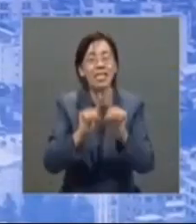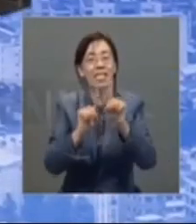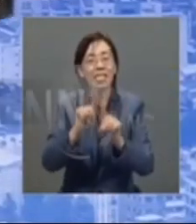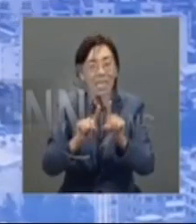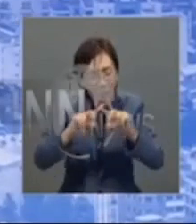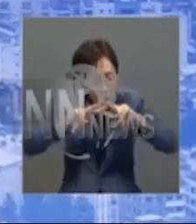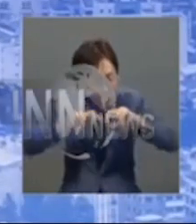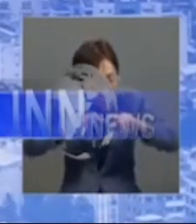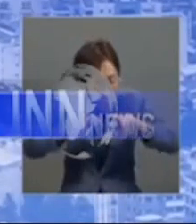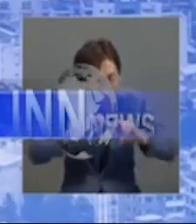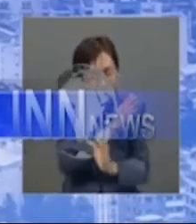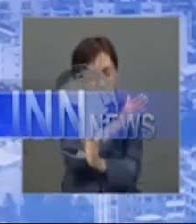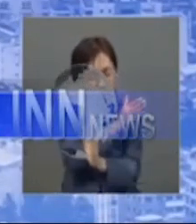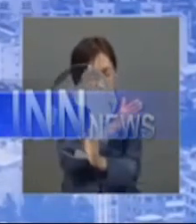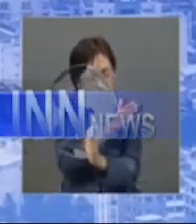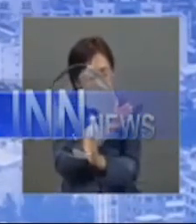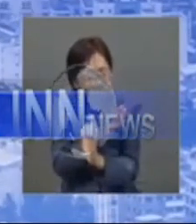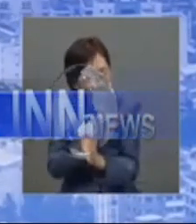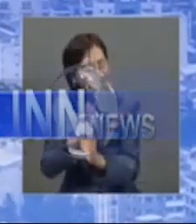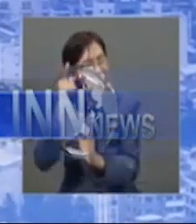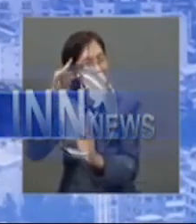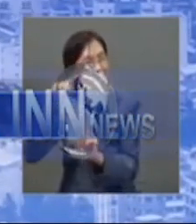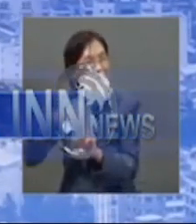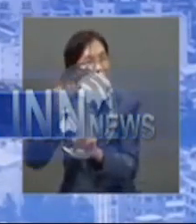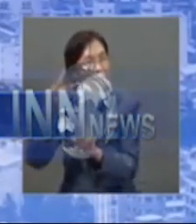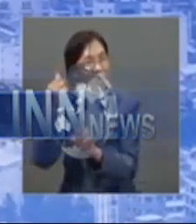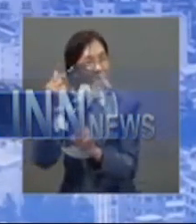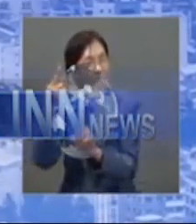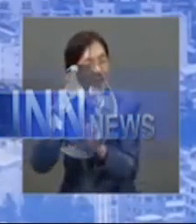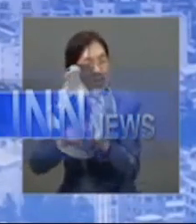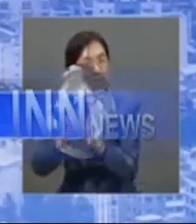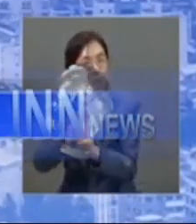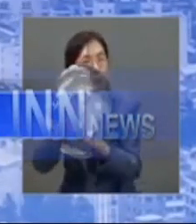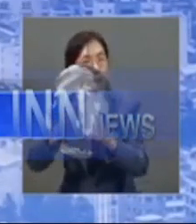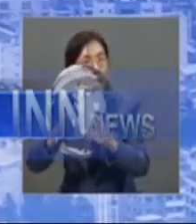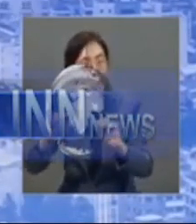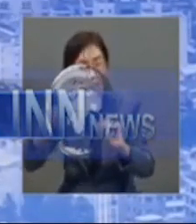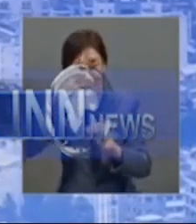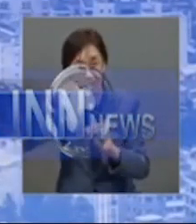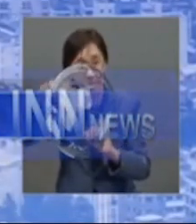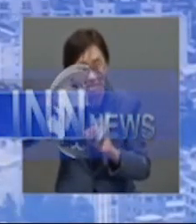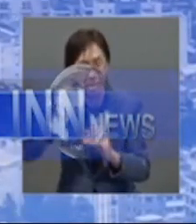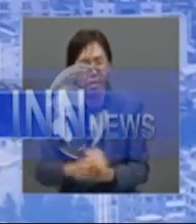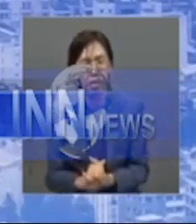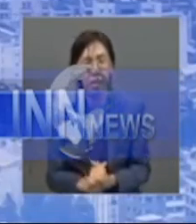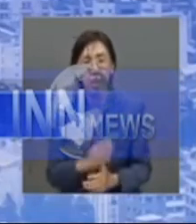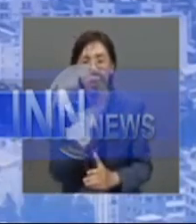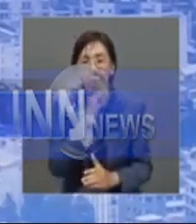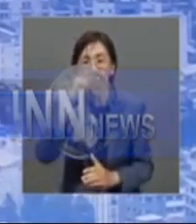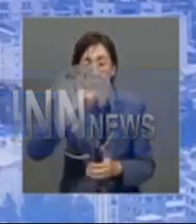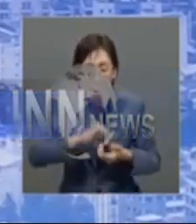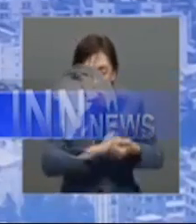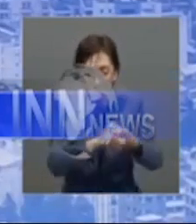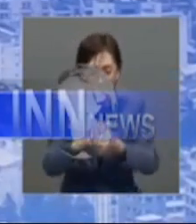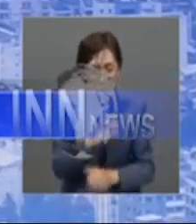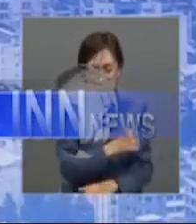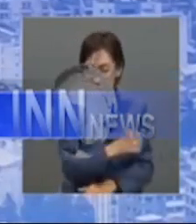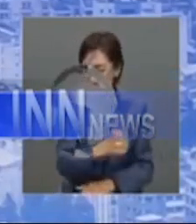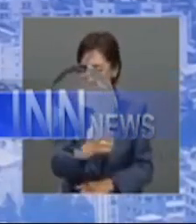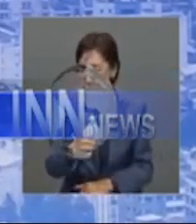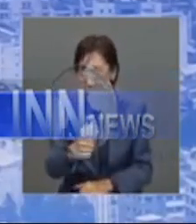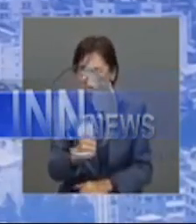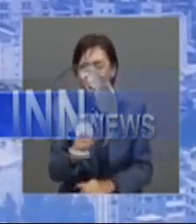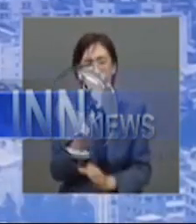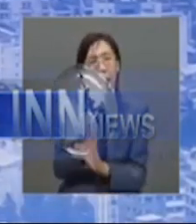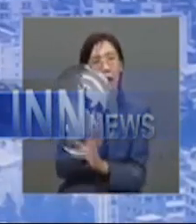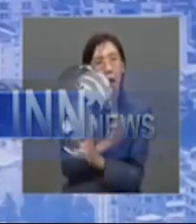ถานการณ์ด้านสาธารณสุขได้ในระยะแรกก็จะมีการผ่อนปรนมาตรการในระยะต่อไปได้ค่ะพร้อมกับขอให้เจ้าหน้าที่ร่วมมือกันปฏิบั